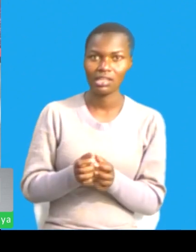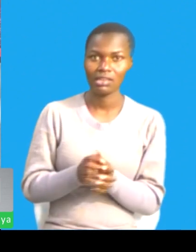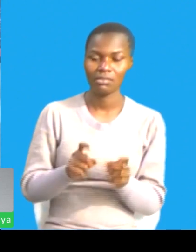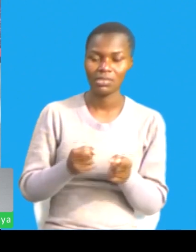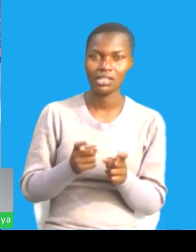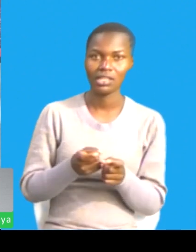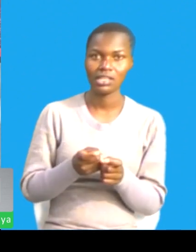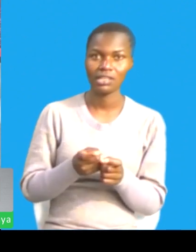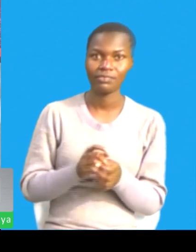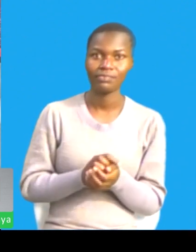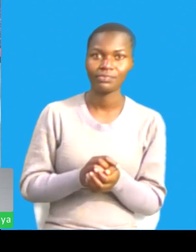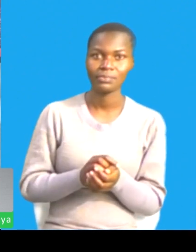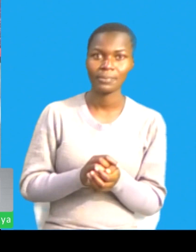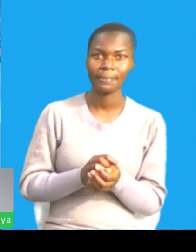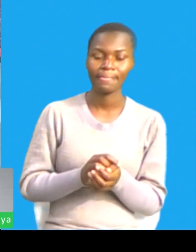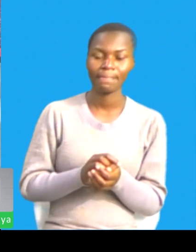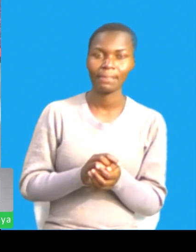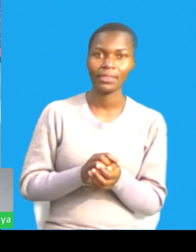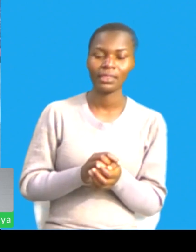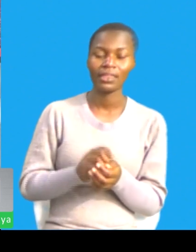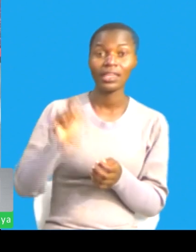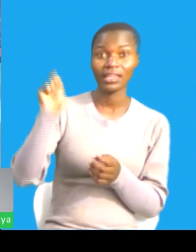than Senegal, South Africa,